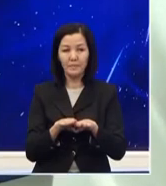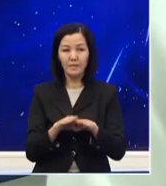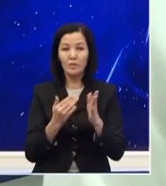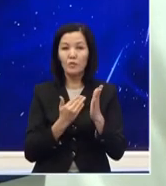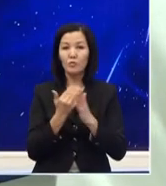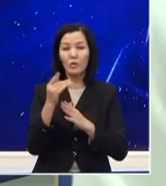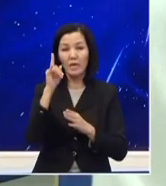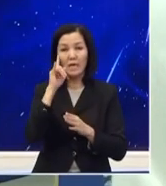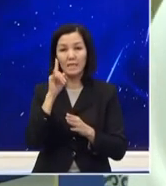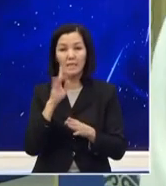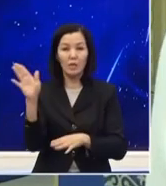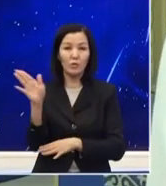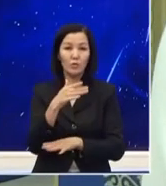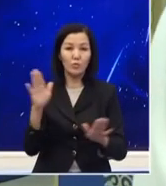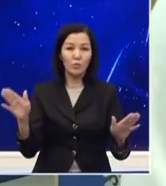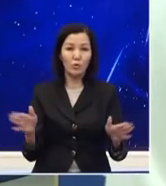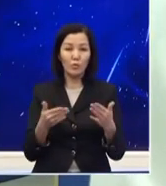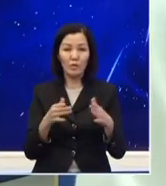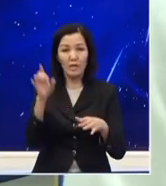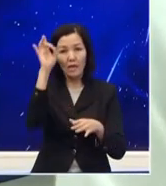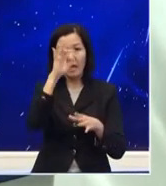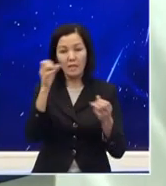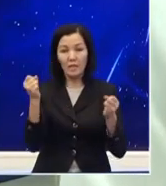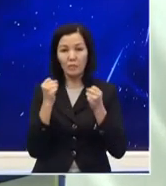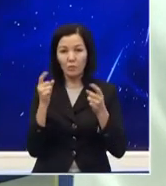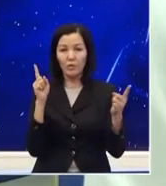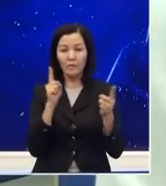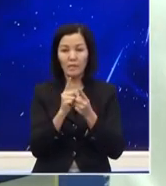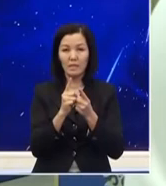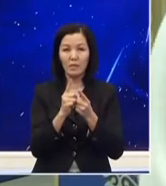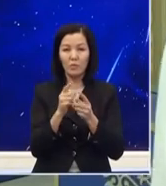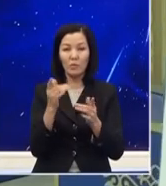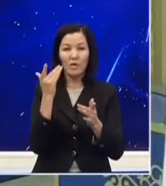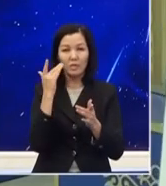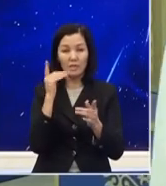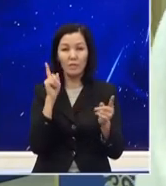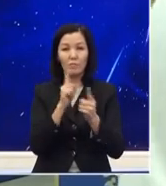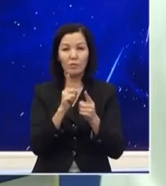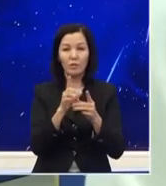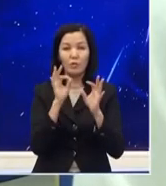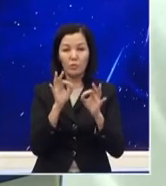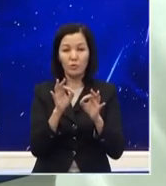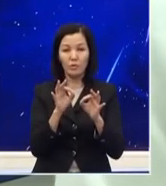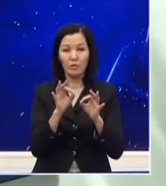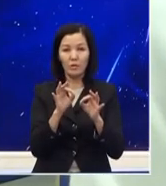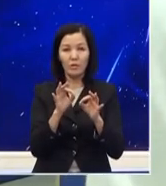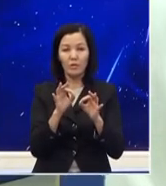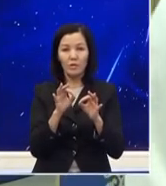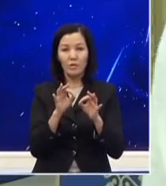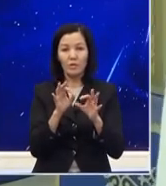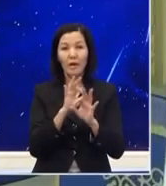жоғарыға Қазақстан туын жоғары көтеріп жүрген спортшылармен осындай кездесулер жиі-жиі болып тұрса дейміз. Өте жақсы